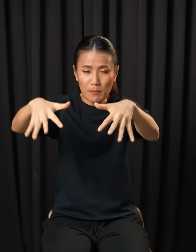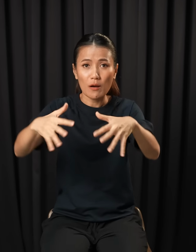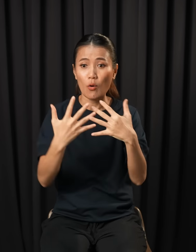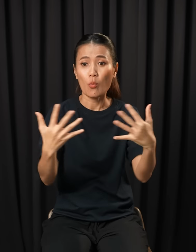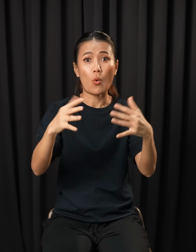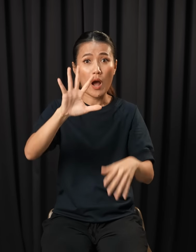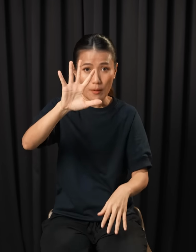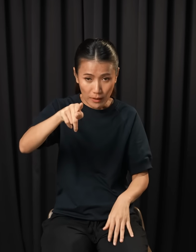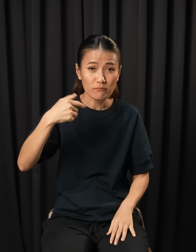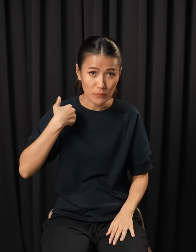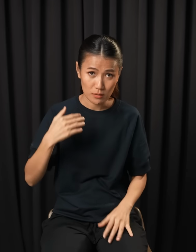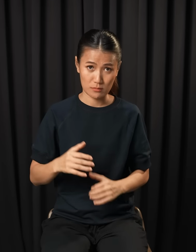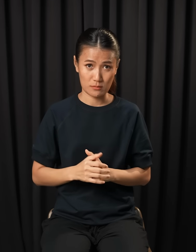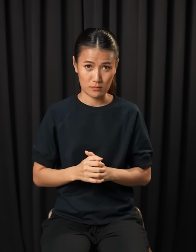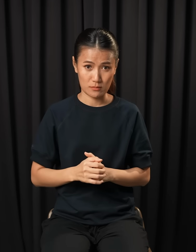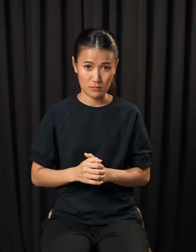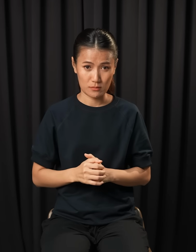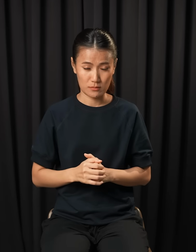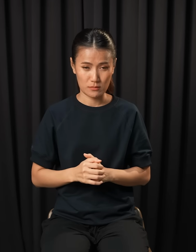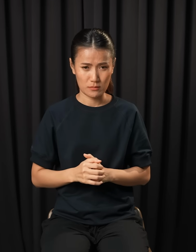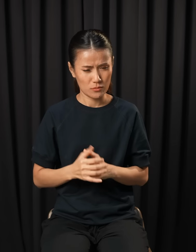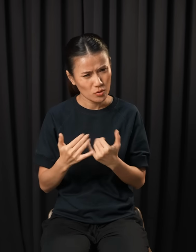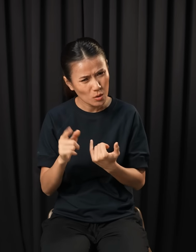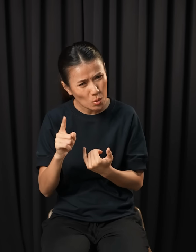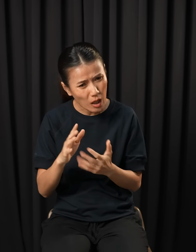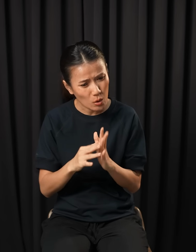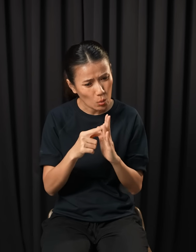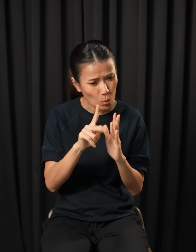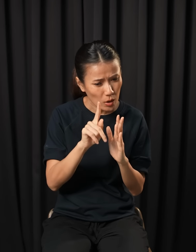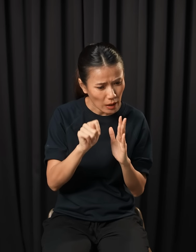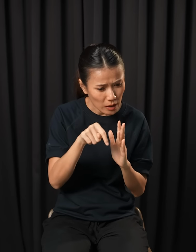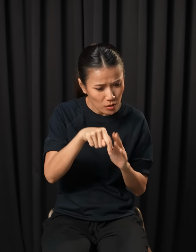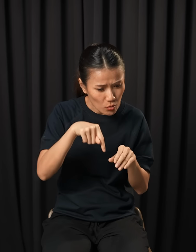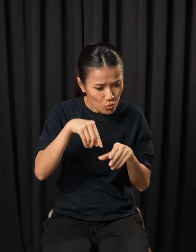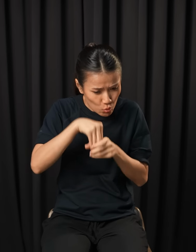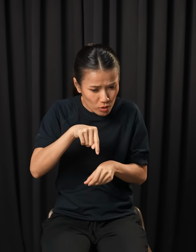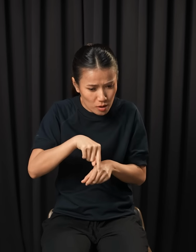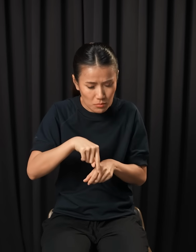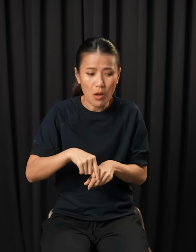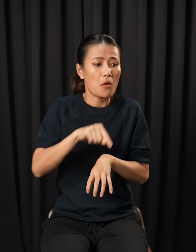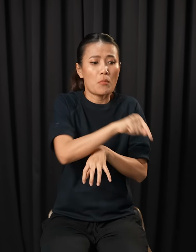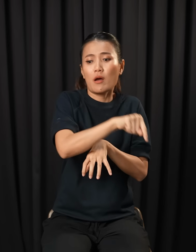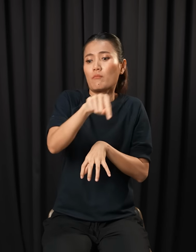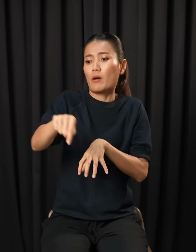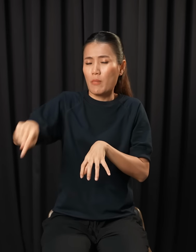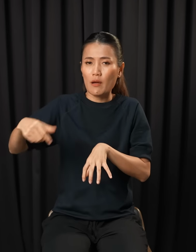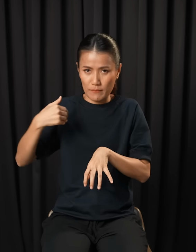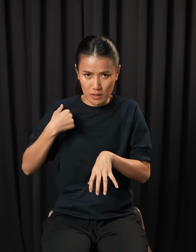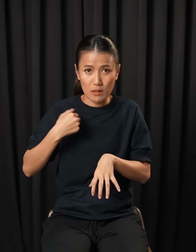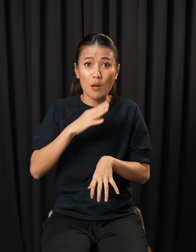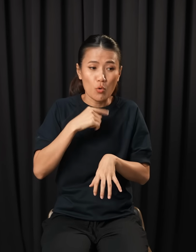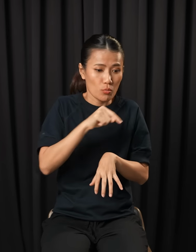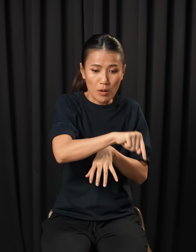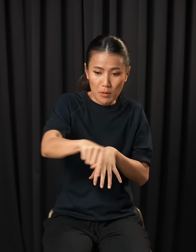ทีนึงเป็น 5,000 ก็ยังเคยมีนะจัน โอเค เพราะฉะนั้นเนี่ยมันก็เป็นหัวคะแนนที่ไม่ใช่เป็นนิยามแบบการเมืองแบบเก่าแต่เป็นการเมืองแบบใหม ่มันอยู่ในเขตพื้นที่แล้วมันเป็นรว